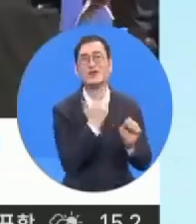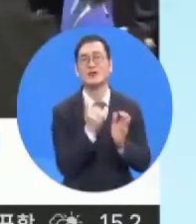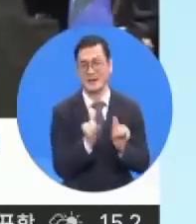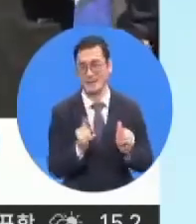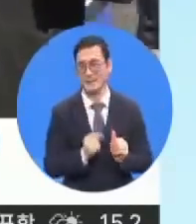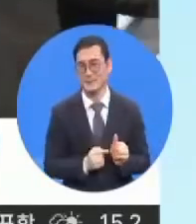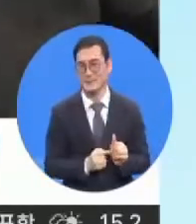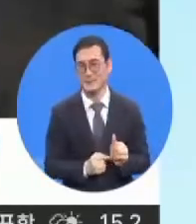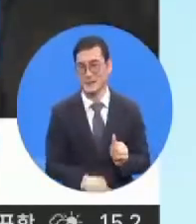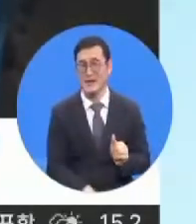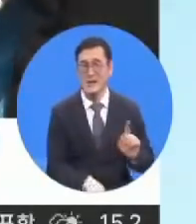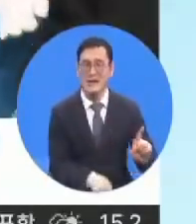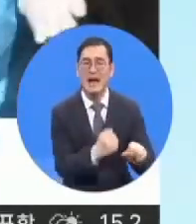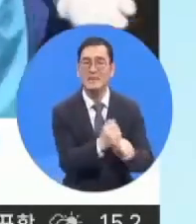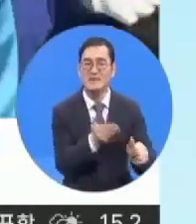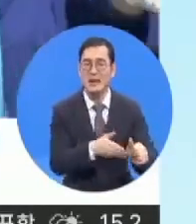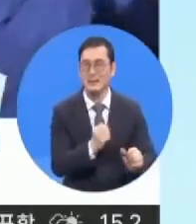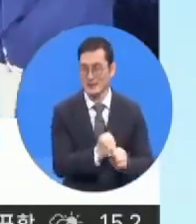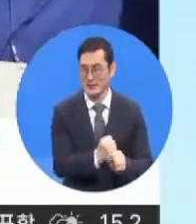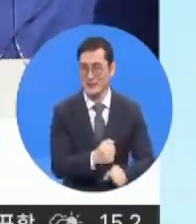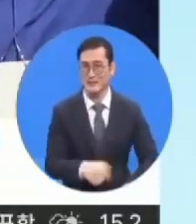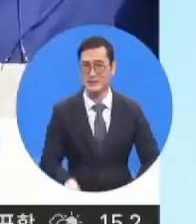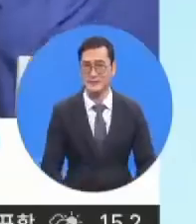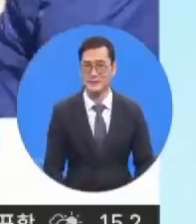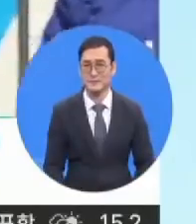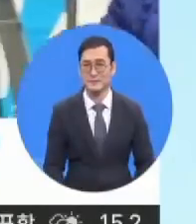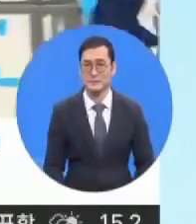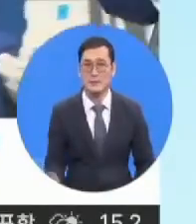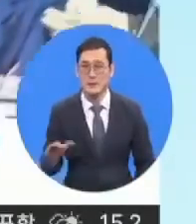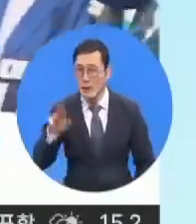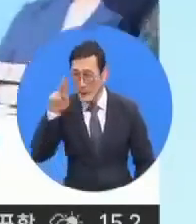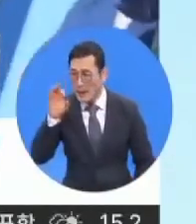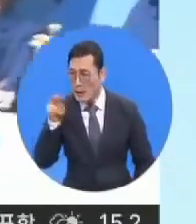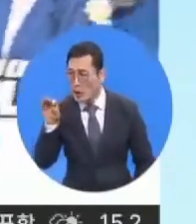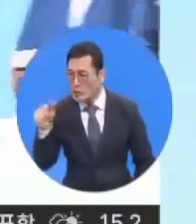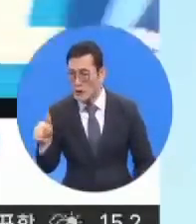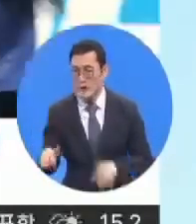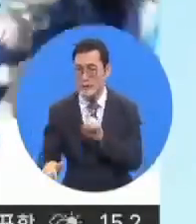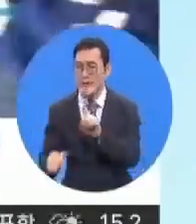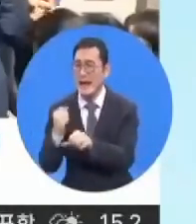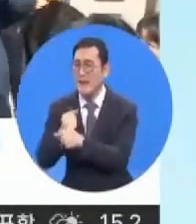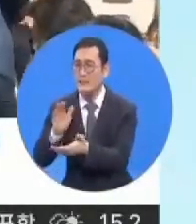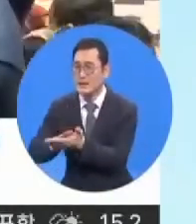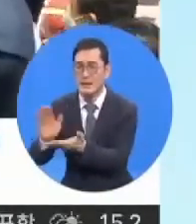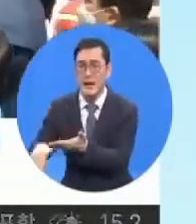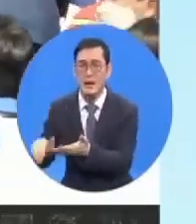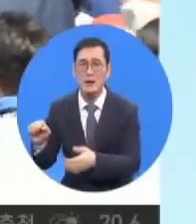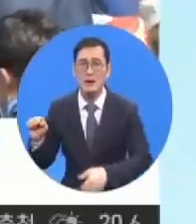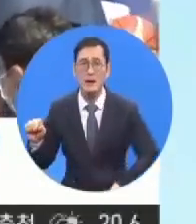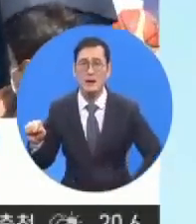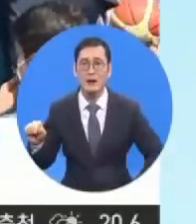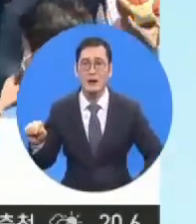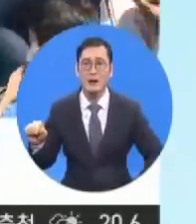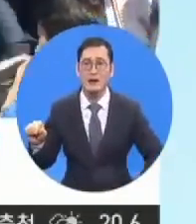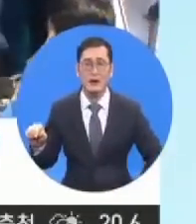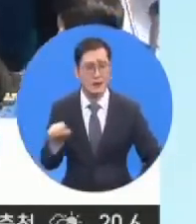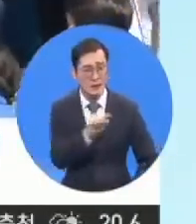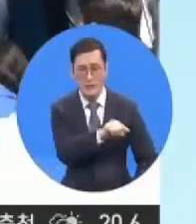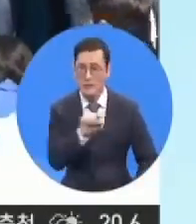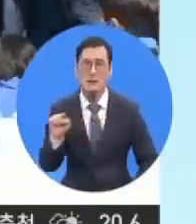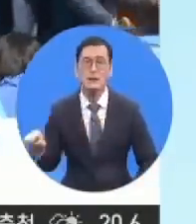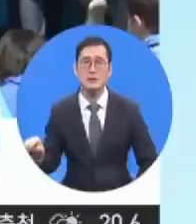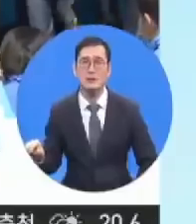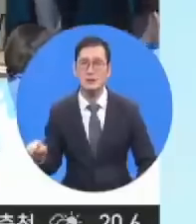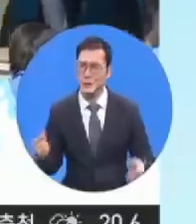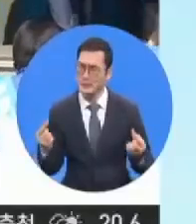이번에 박영선 후보 딱 보니까 박영선 일을 합니다. 아하. 아까 일을 합시다하고 시하고 니 정도만 차이가 있네요.